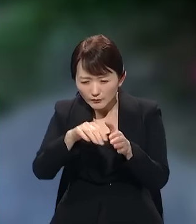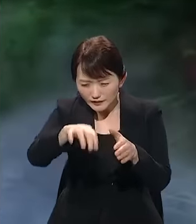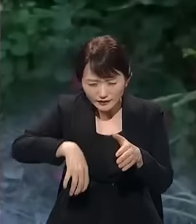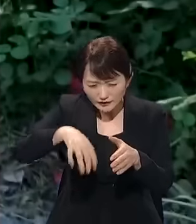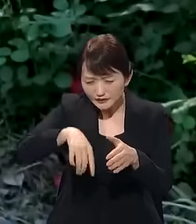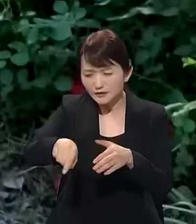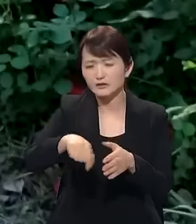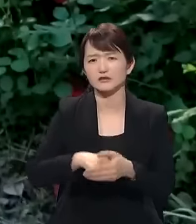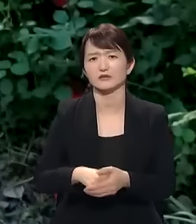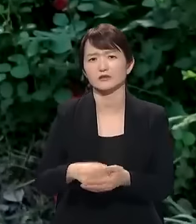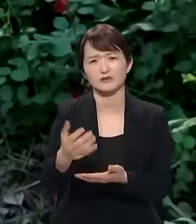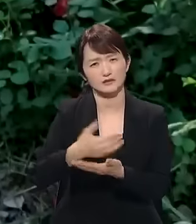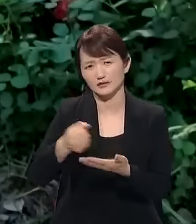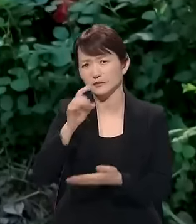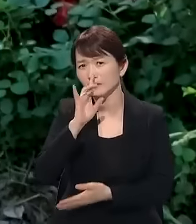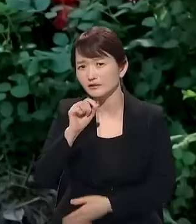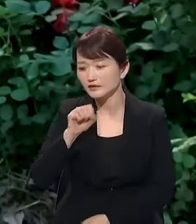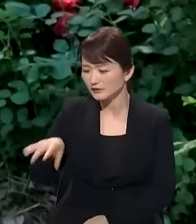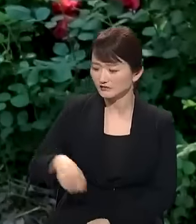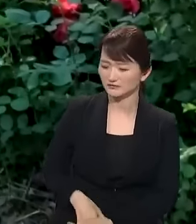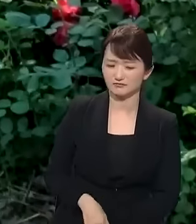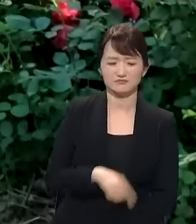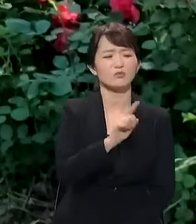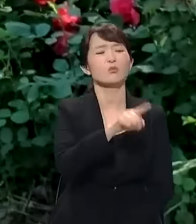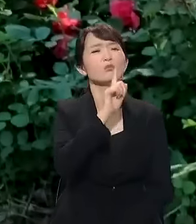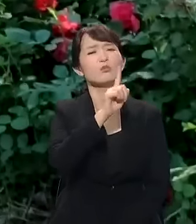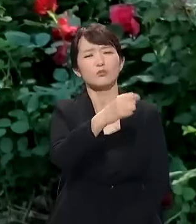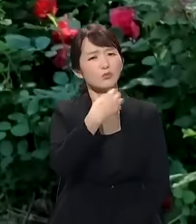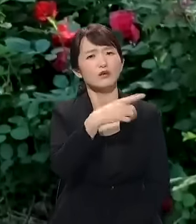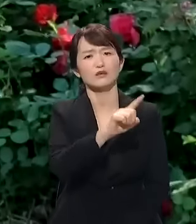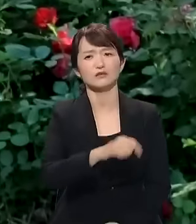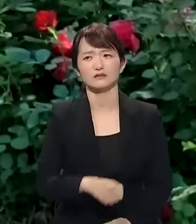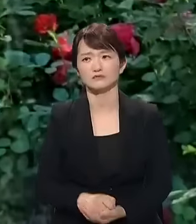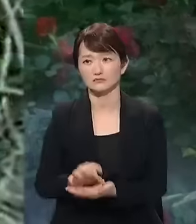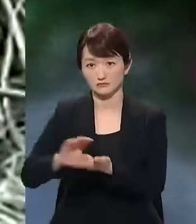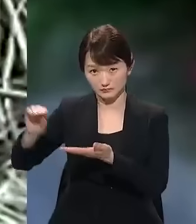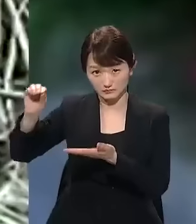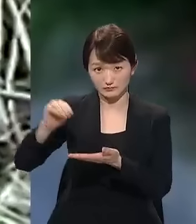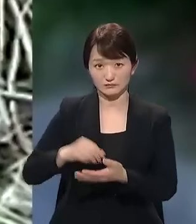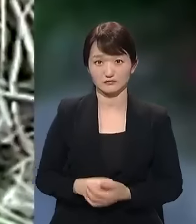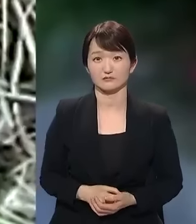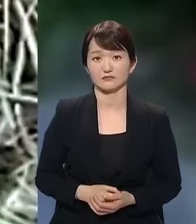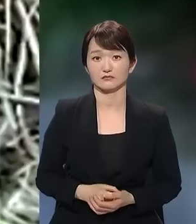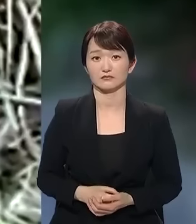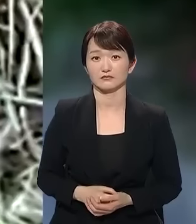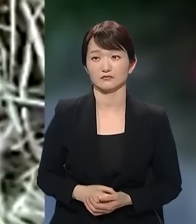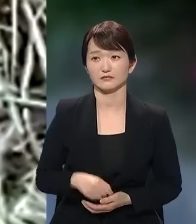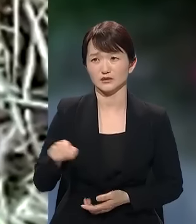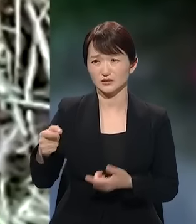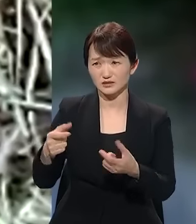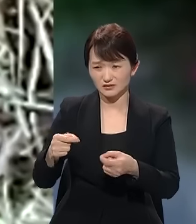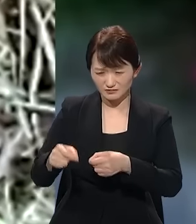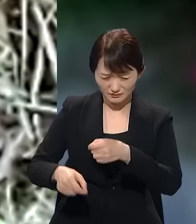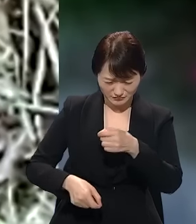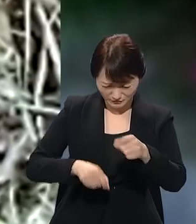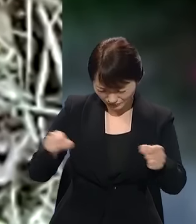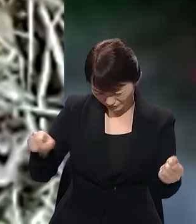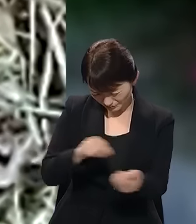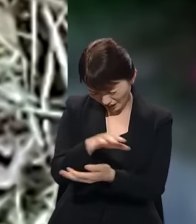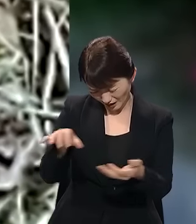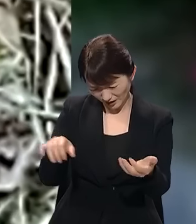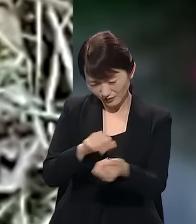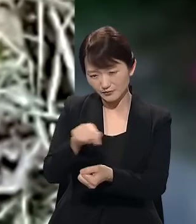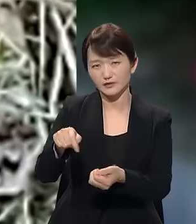할머니 그거 손대시면 안 돼요 했더니 아이고 별꼴이야 하고 저렇게 가더라고요. 아니나 달라 다 이렇게 헤집어놨더라고요